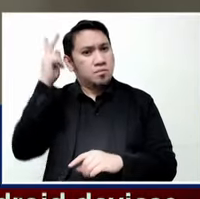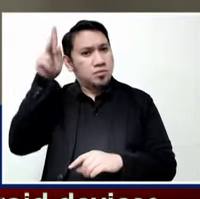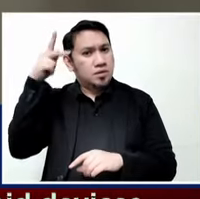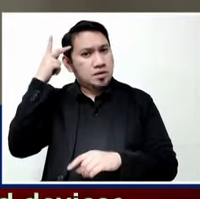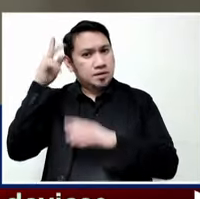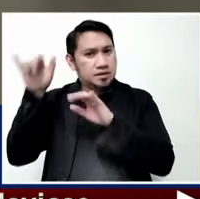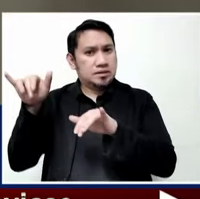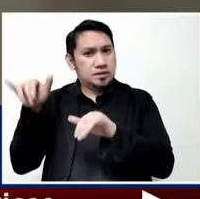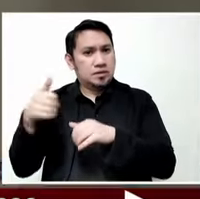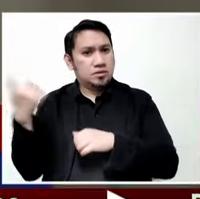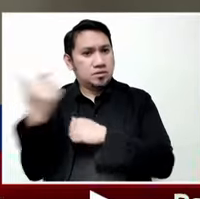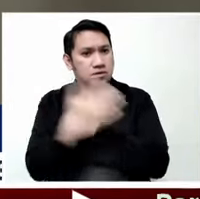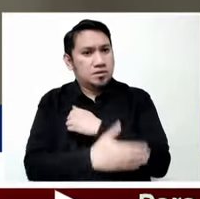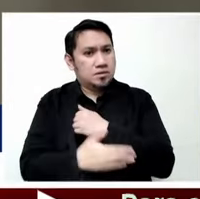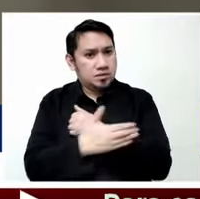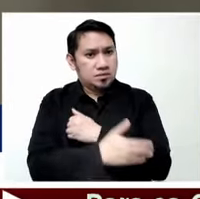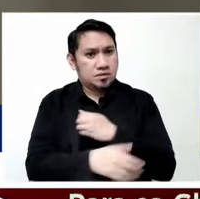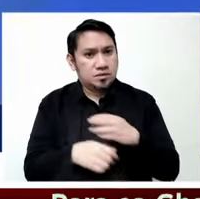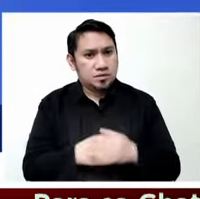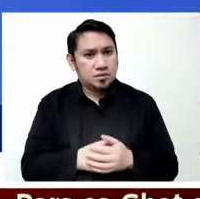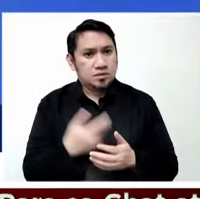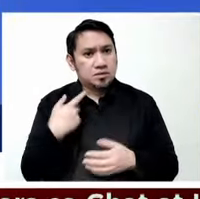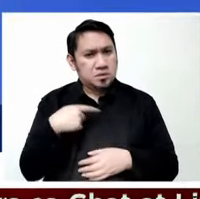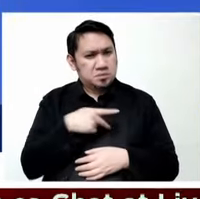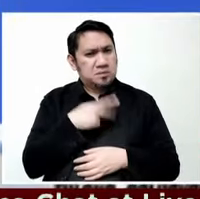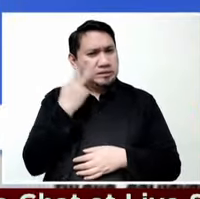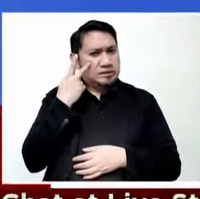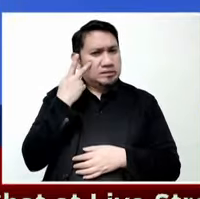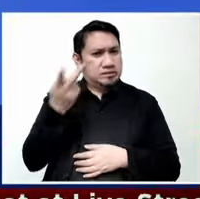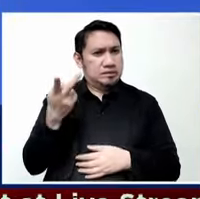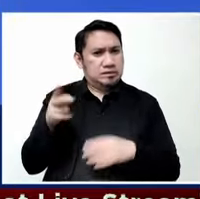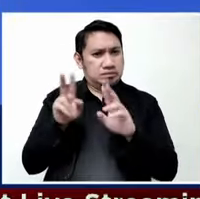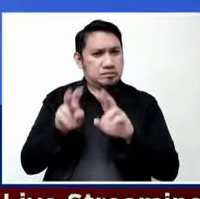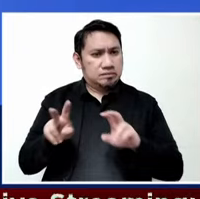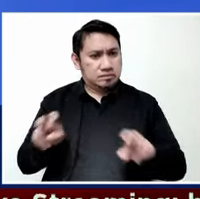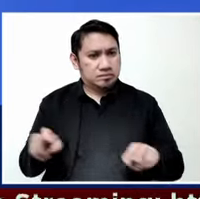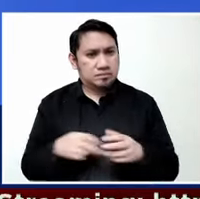political asylum, that's something that we would look into. Paiwas